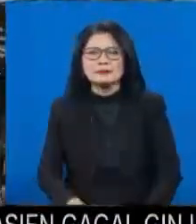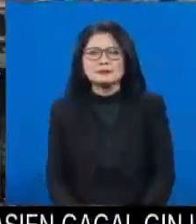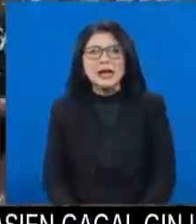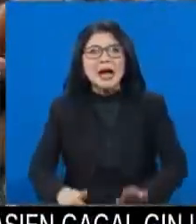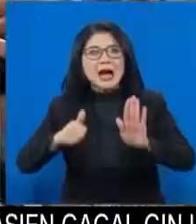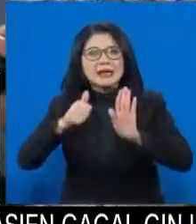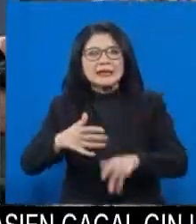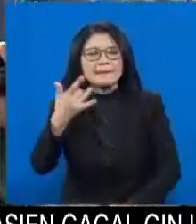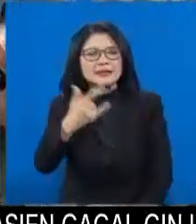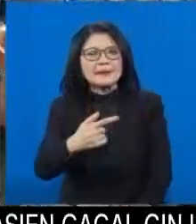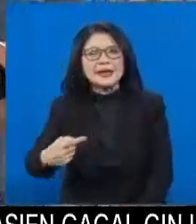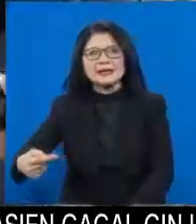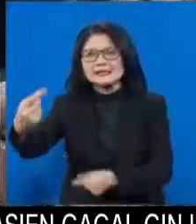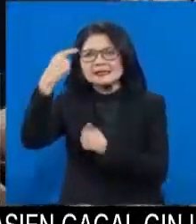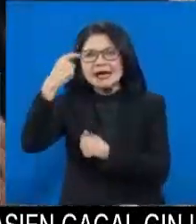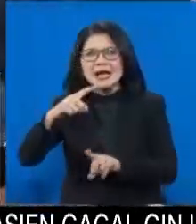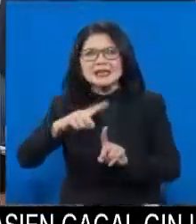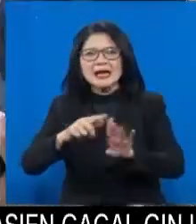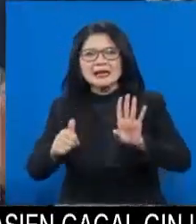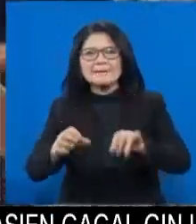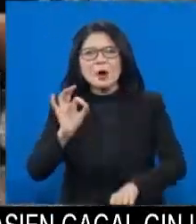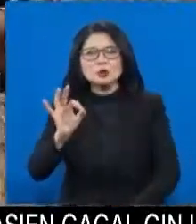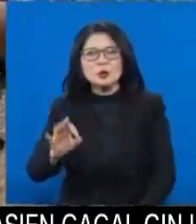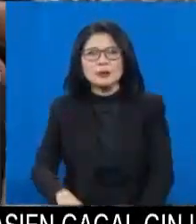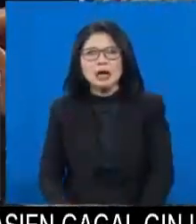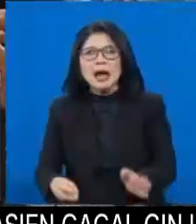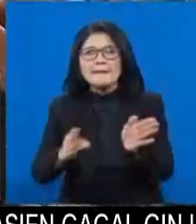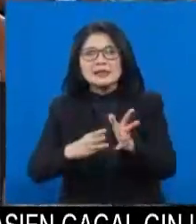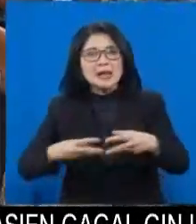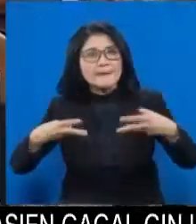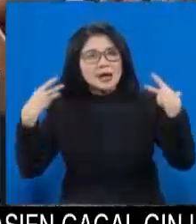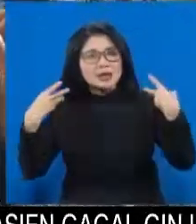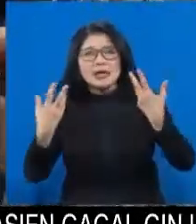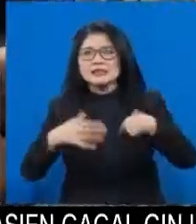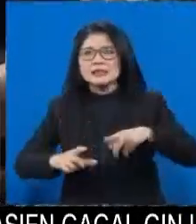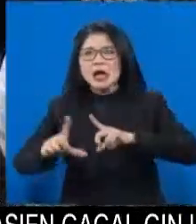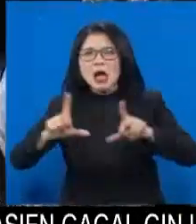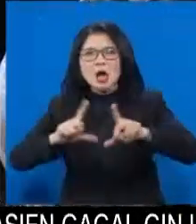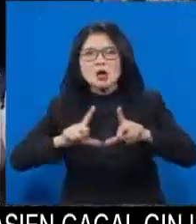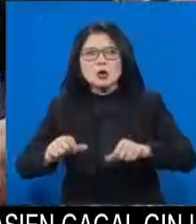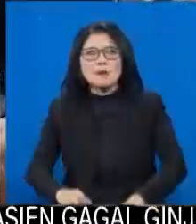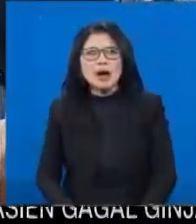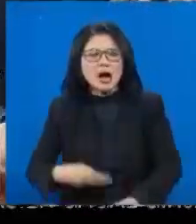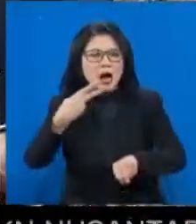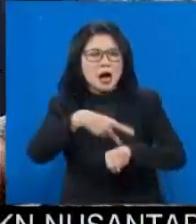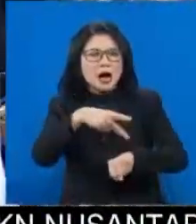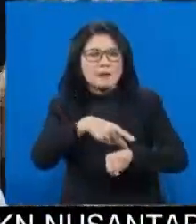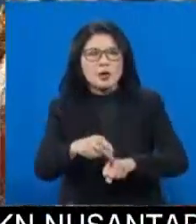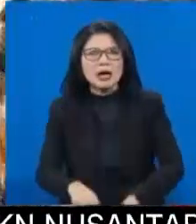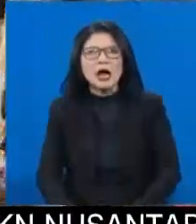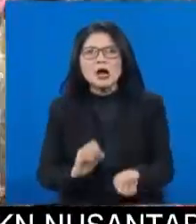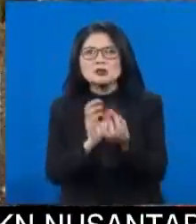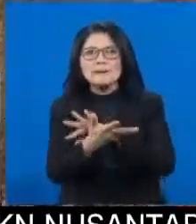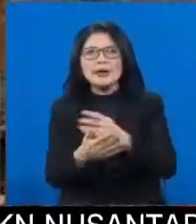Keenamnya ditetapkan sebagai tersangka pada 6 Oktober lalu atas tragedi Kanjuruhan yang terjadi usai laga antara Arema FC melawan Persebaya pada 1 Oktober